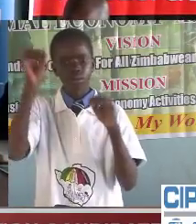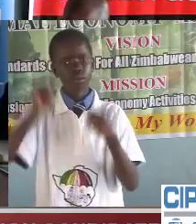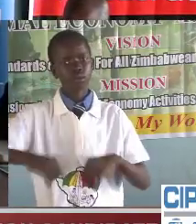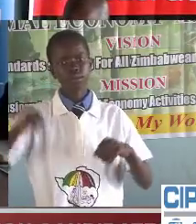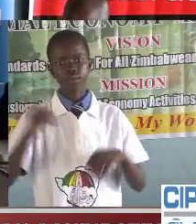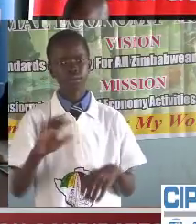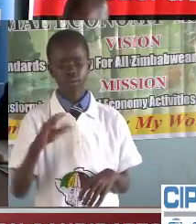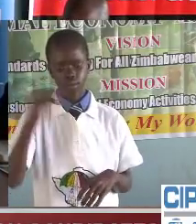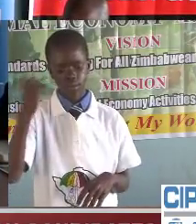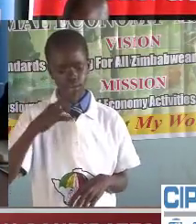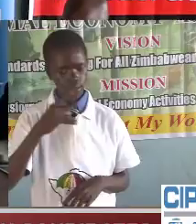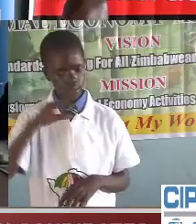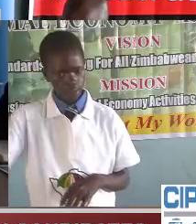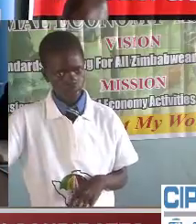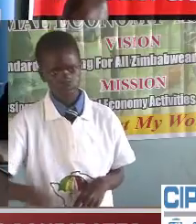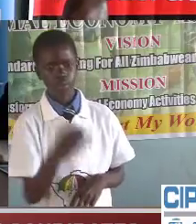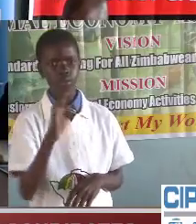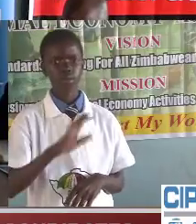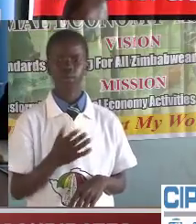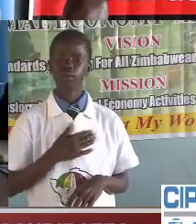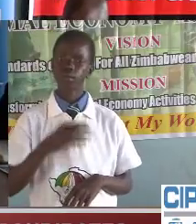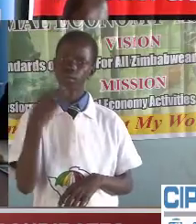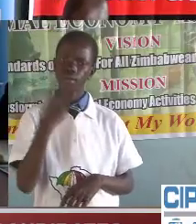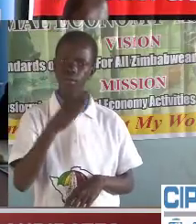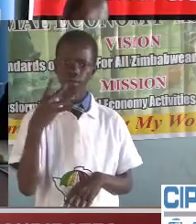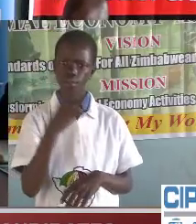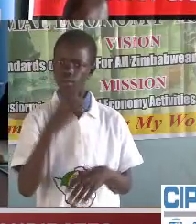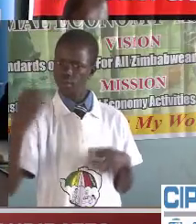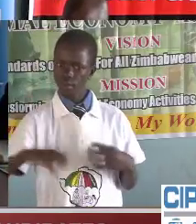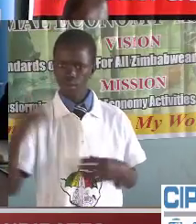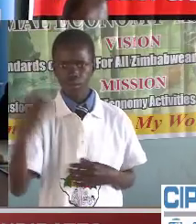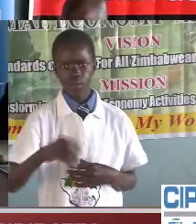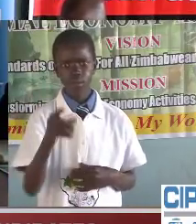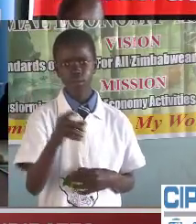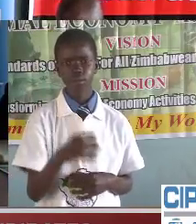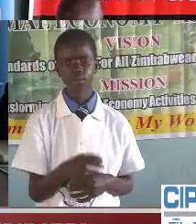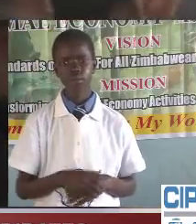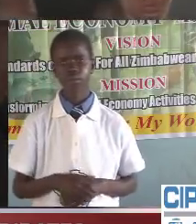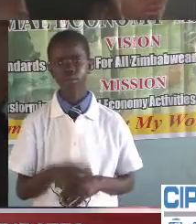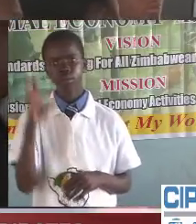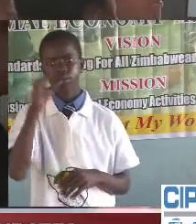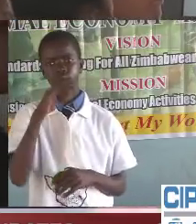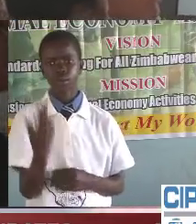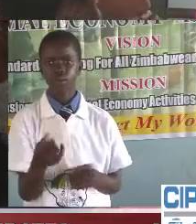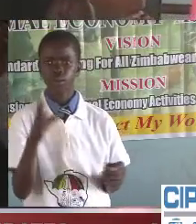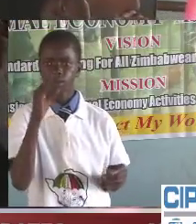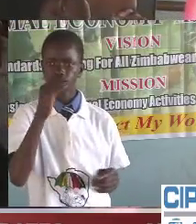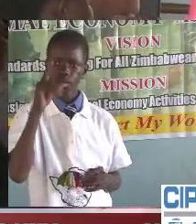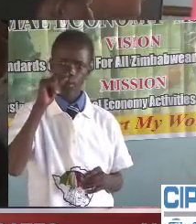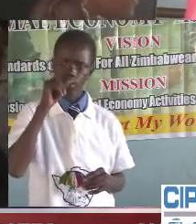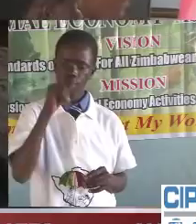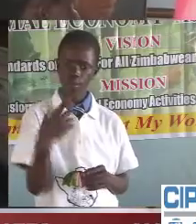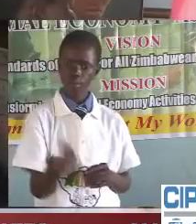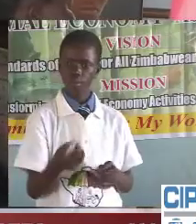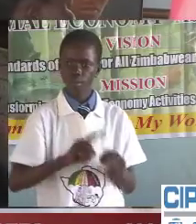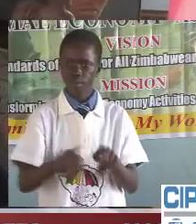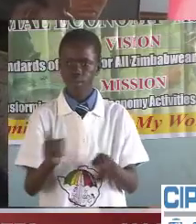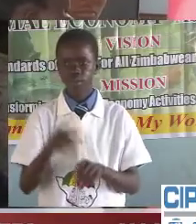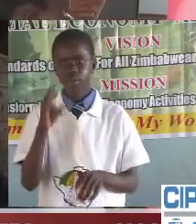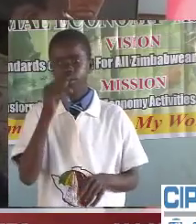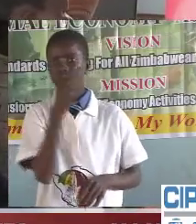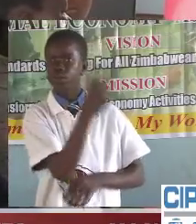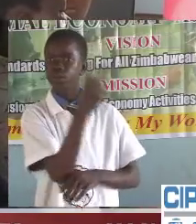Saka mvura ine upenyu iyo ndio atochiti aiwa kana munhu akawanavo pamatomatisi ake hatione kuti $20